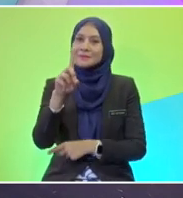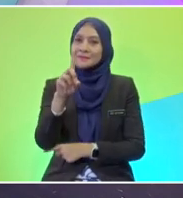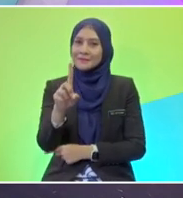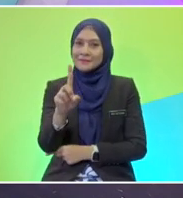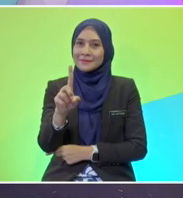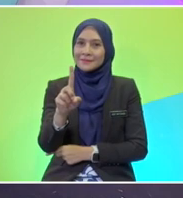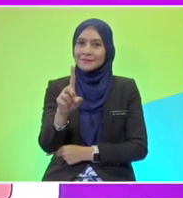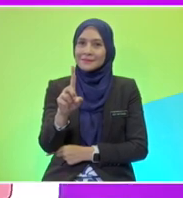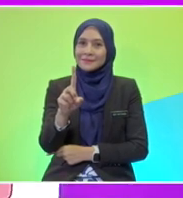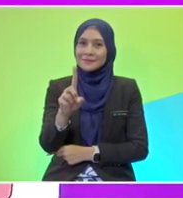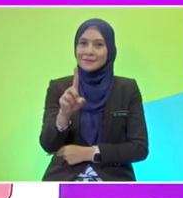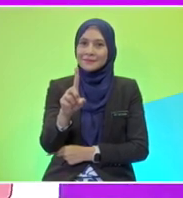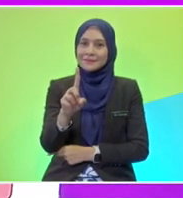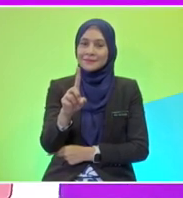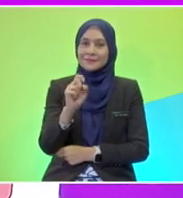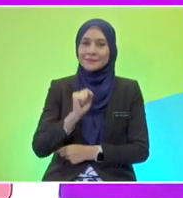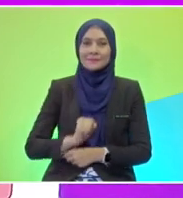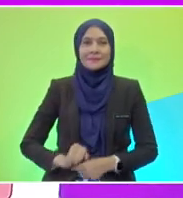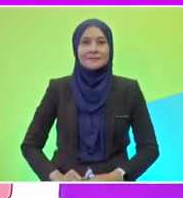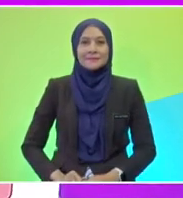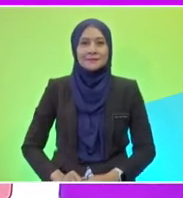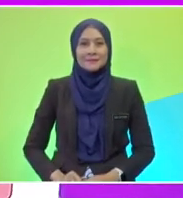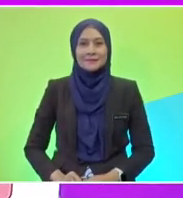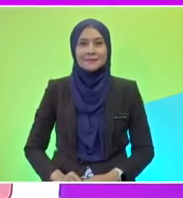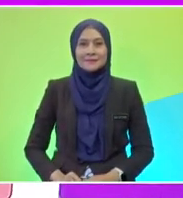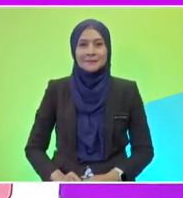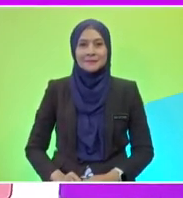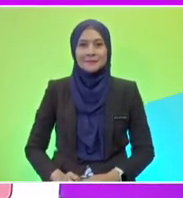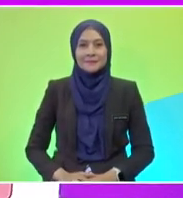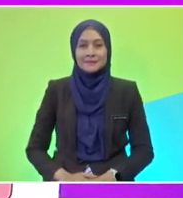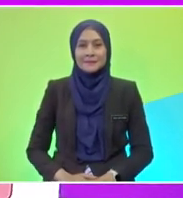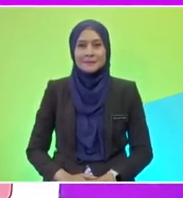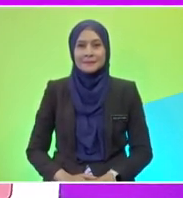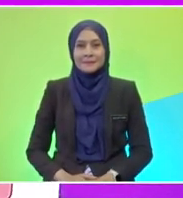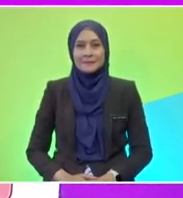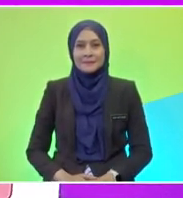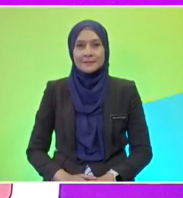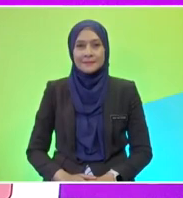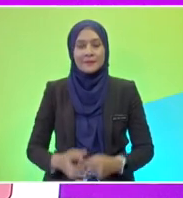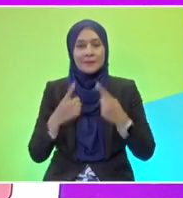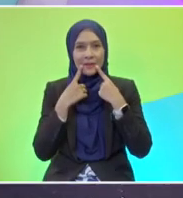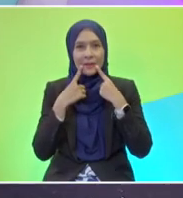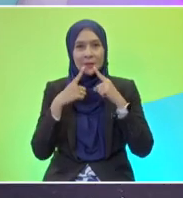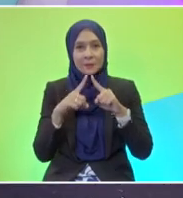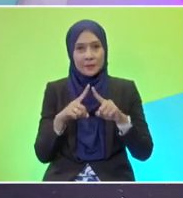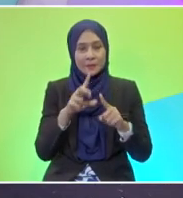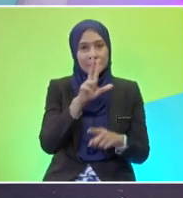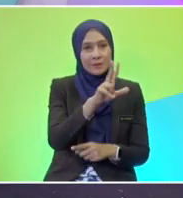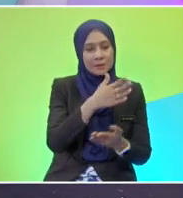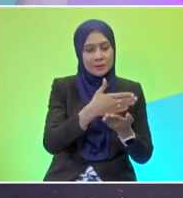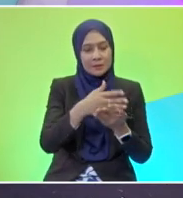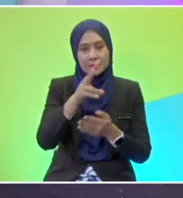Mungkin anda sedang melihat di atas meja ini tinggal satu sahaja. Jadi jawapannya apa ya, cikgu? Tiga tolak